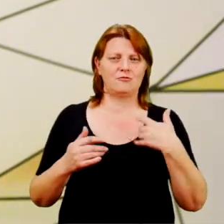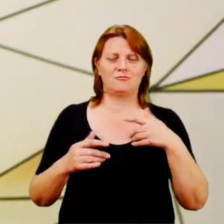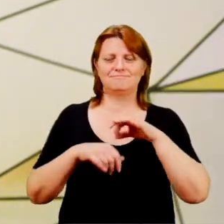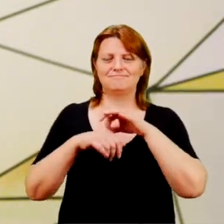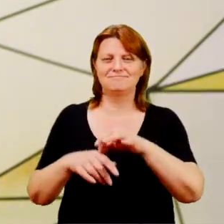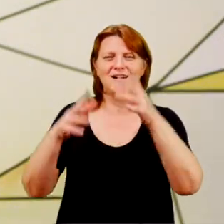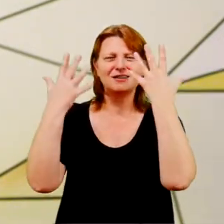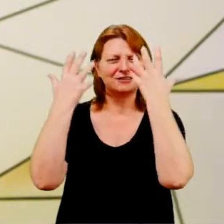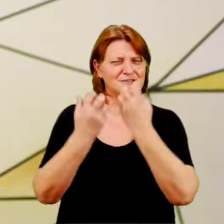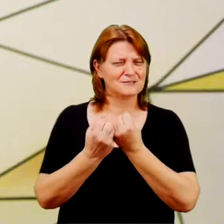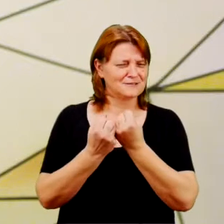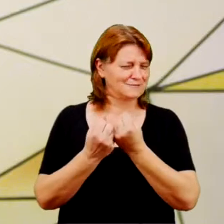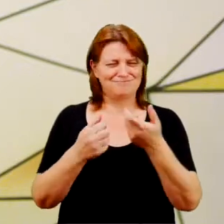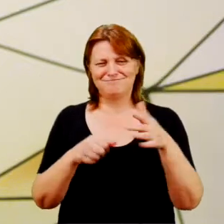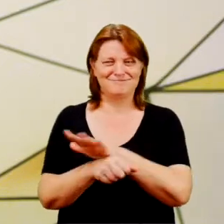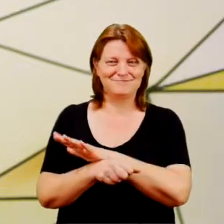całkowitej ciemności